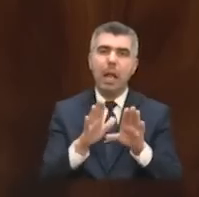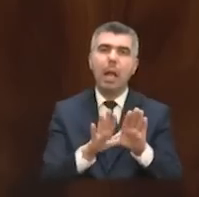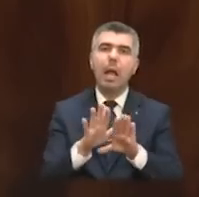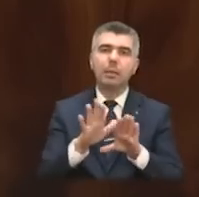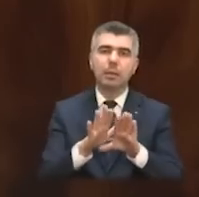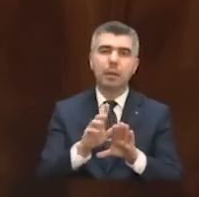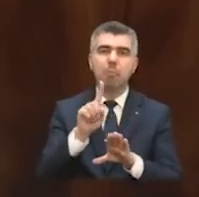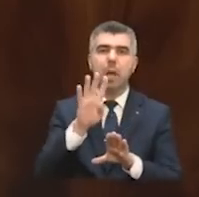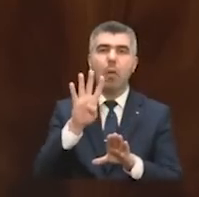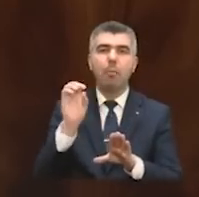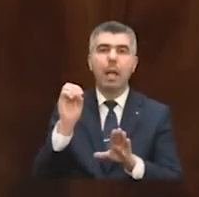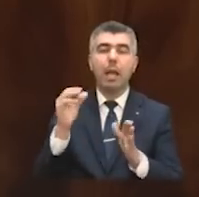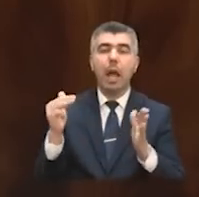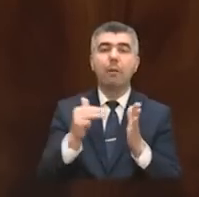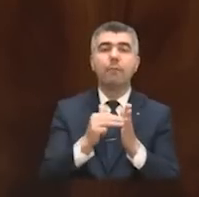140,000،